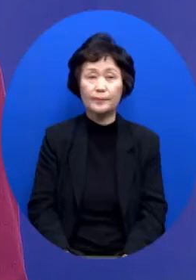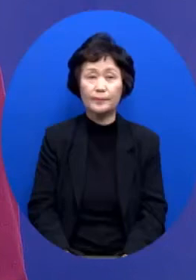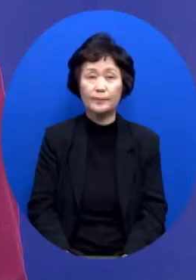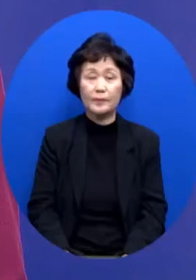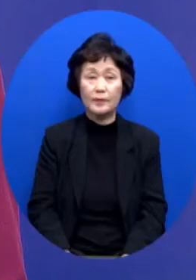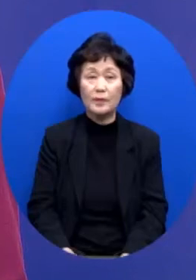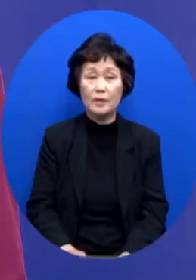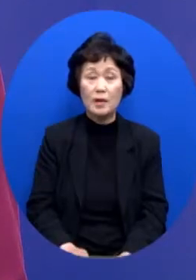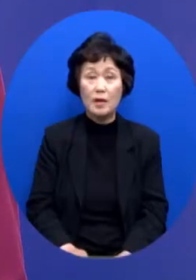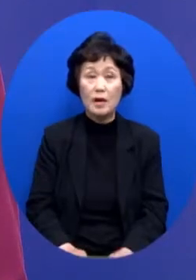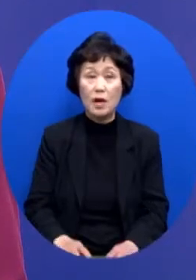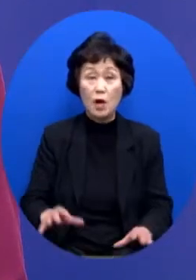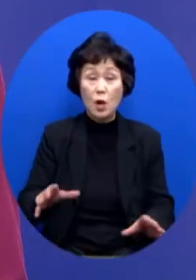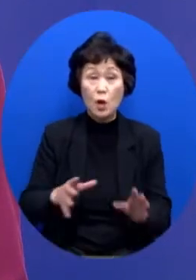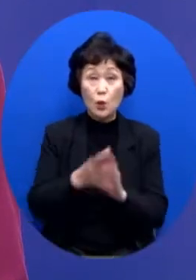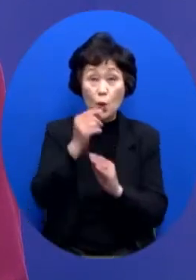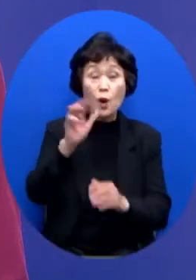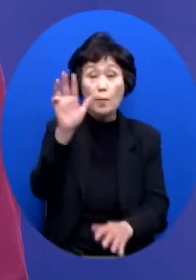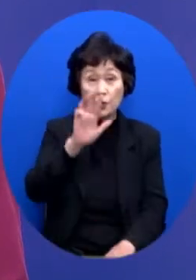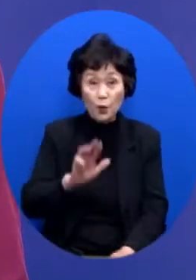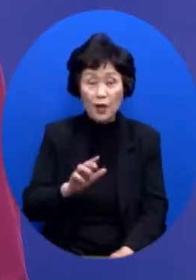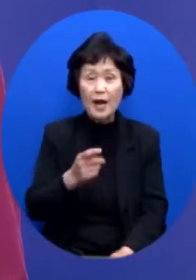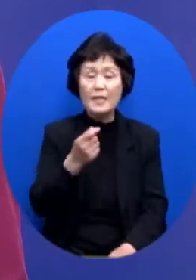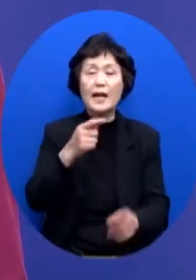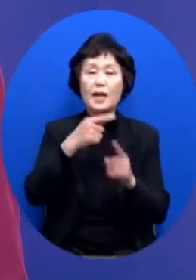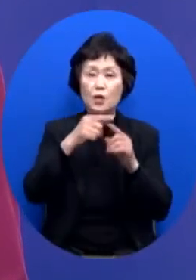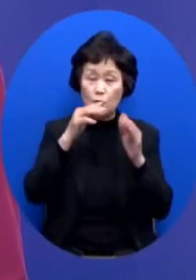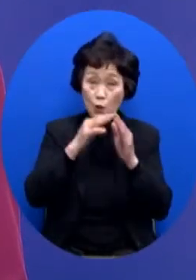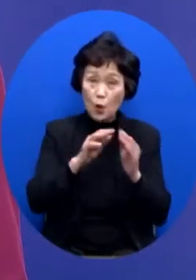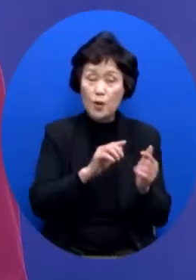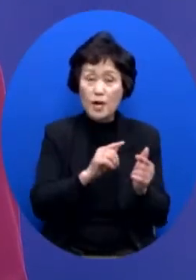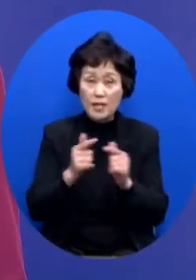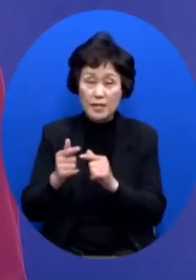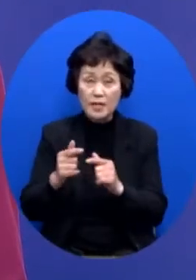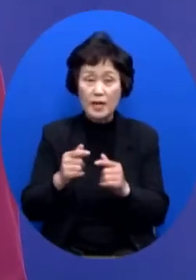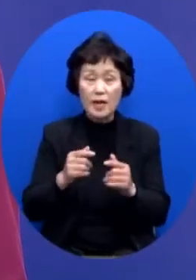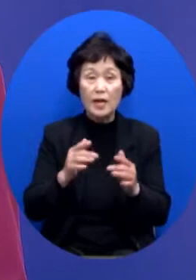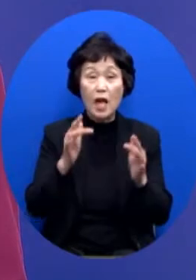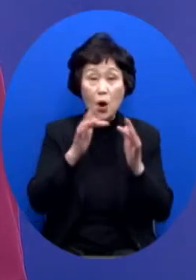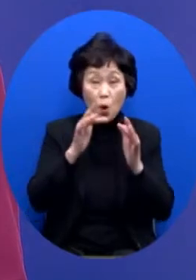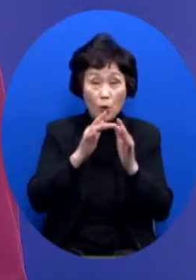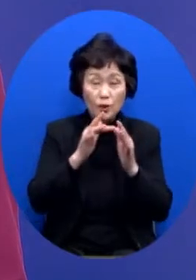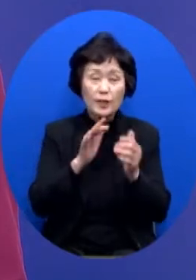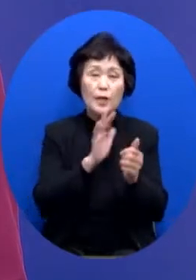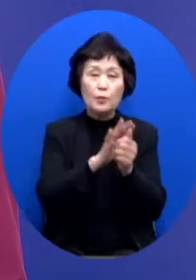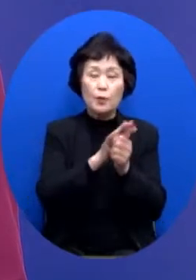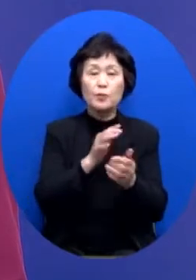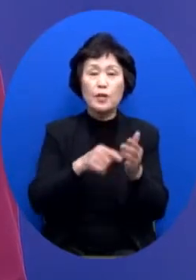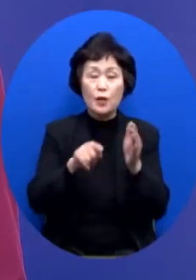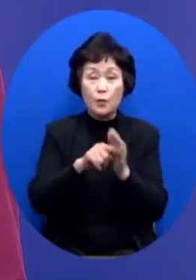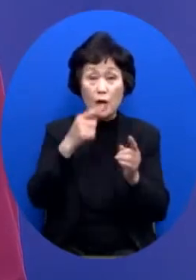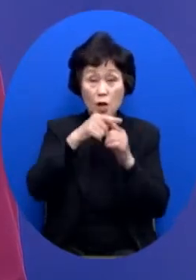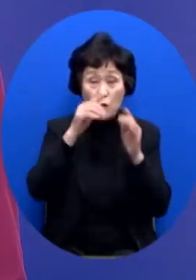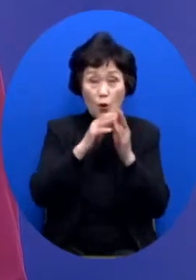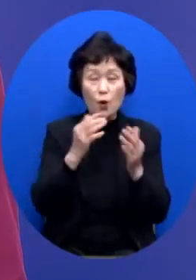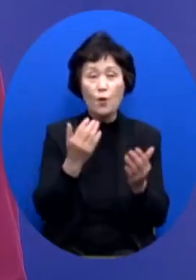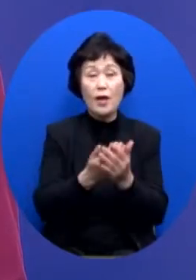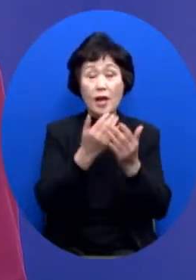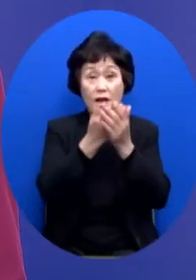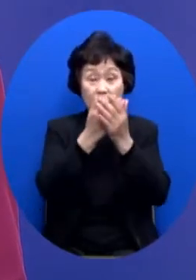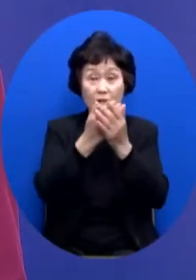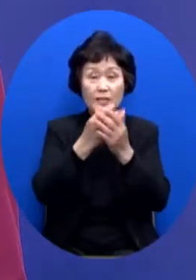대한예수교장로회 통합 총회 가 작은 교회 운 라인 시스템을 지원하기 위해 교회성장 연구소와 협약을